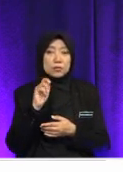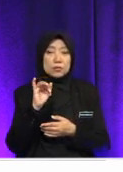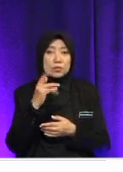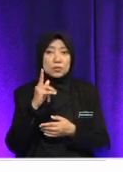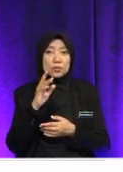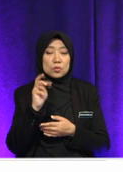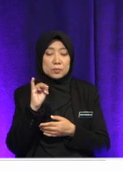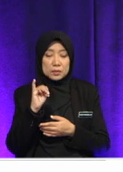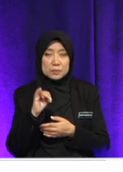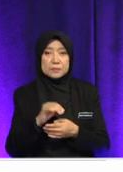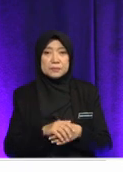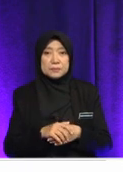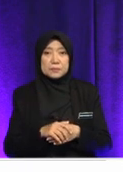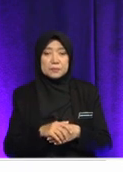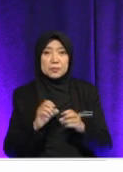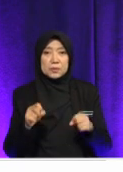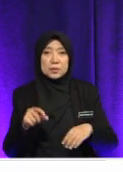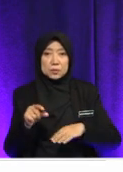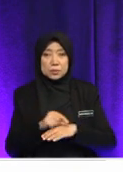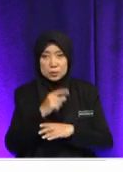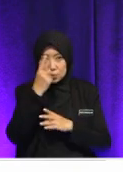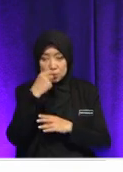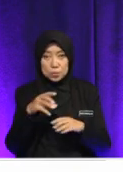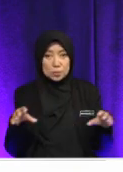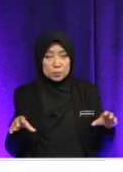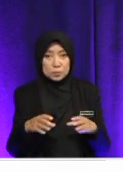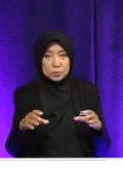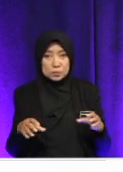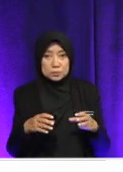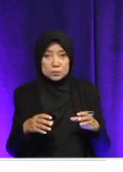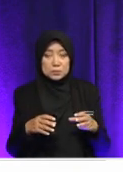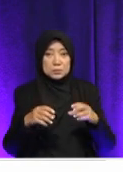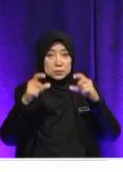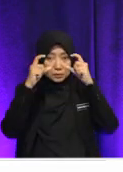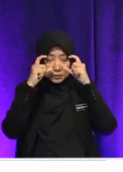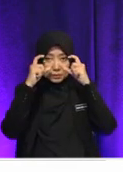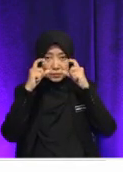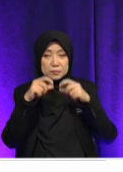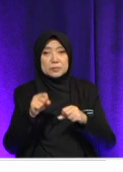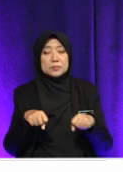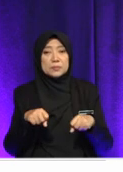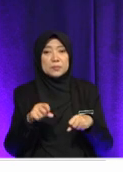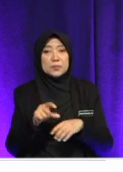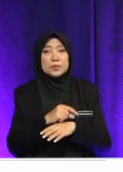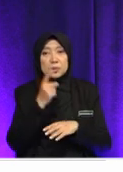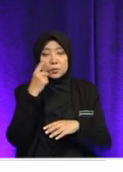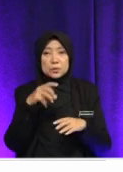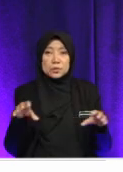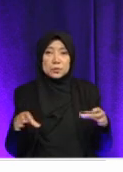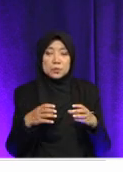daripada kaca foto Chrome kita guna untuk membuat cemimato kita guna juga untuk membuat